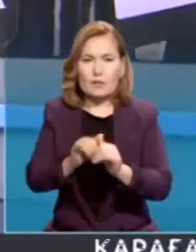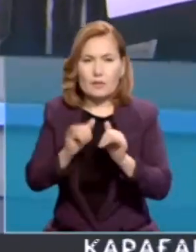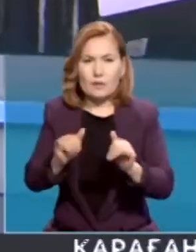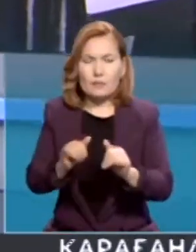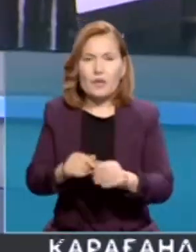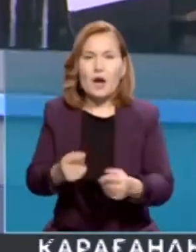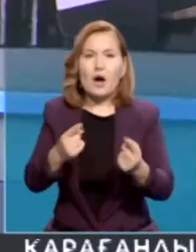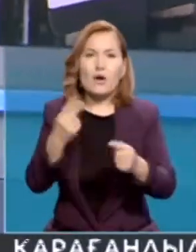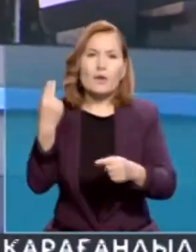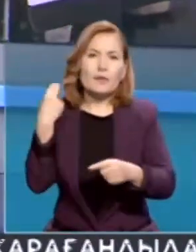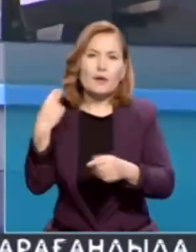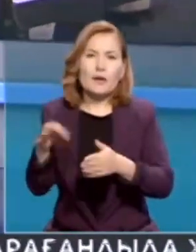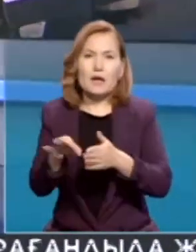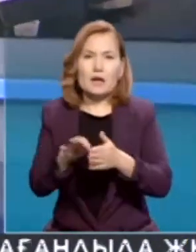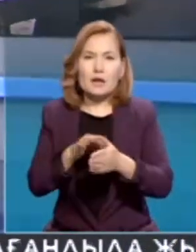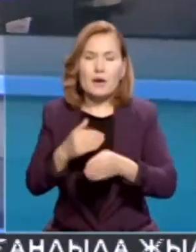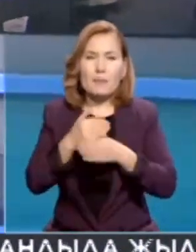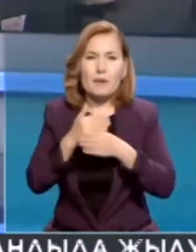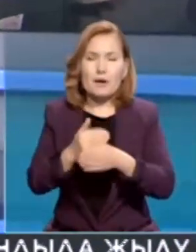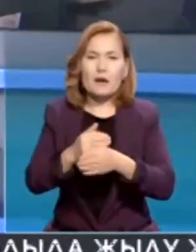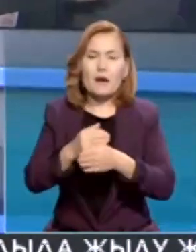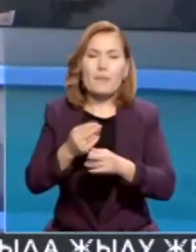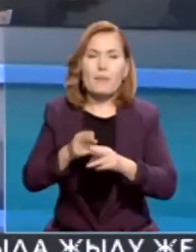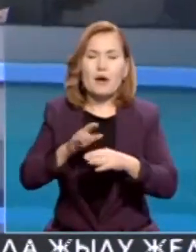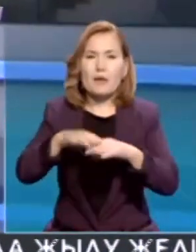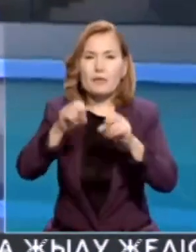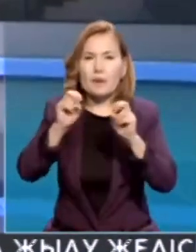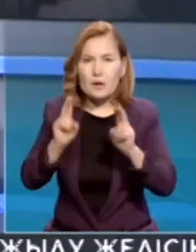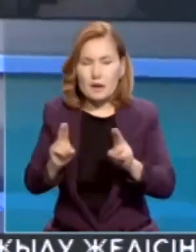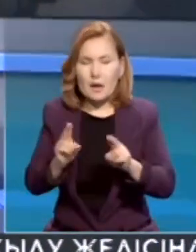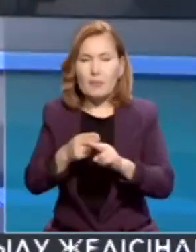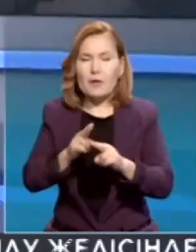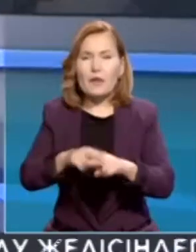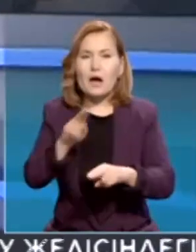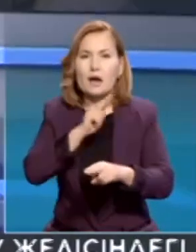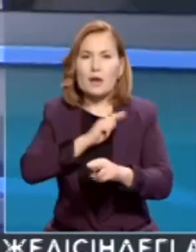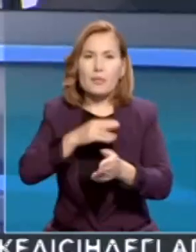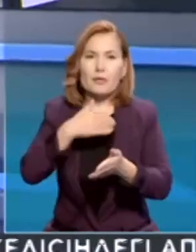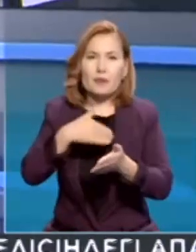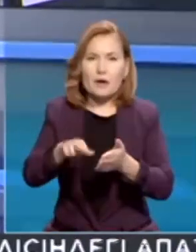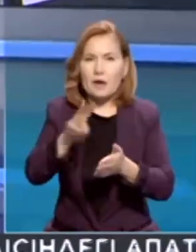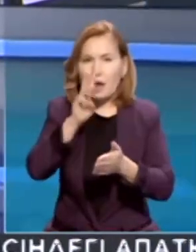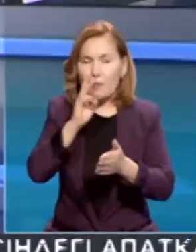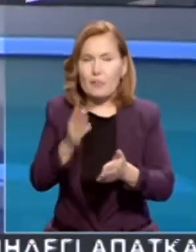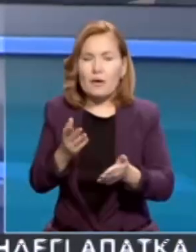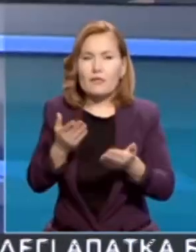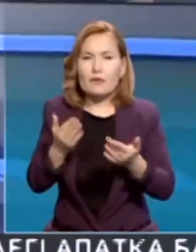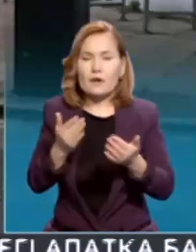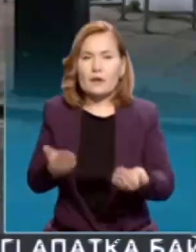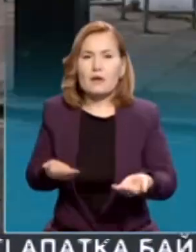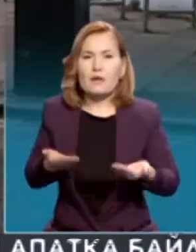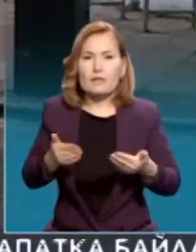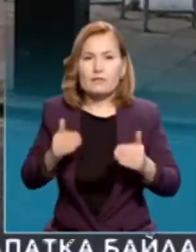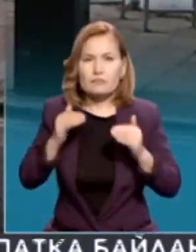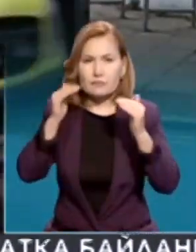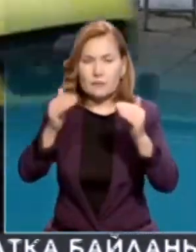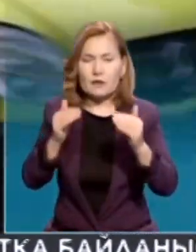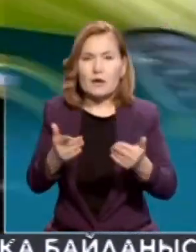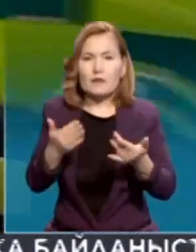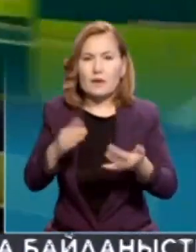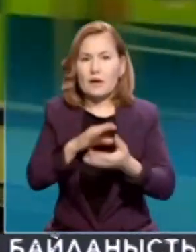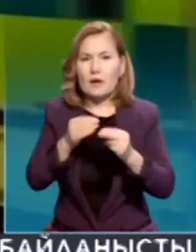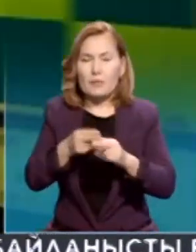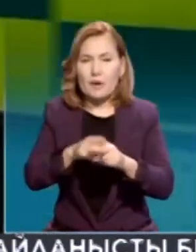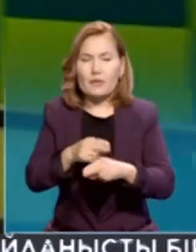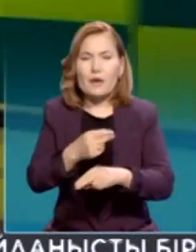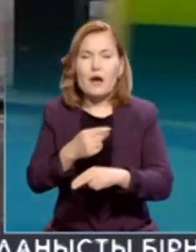Ұлыбританияда жедел жәрдем қызметінің мыңдаған қызметкері жұмысқа шықпады. Олар жалақыны өсіруді талап етіп ереуілдетті. Бір күн